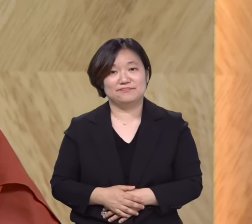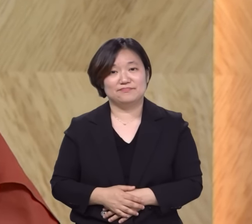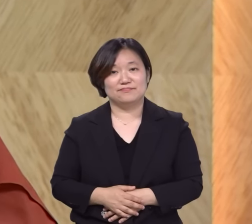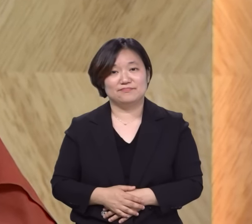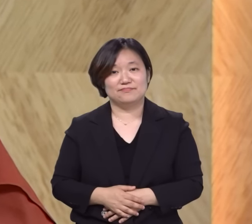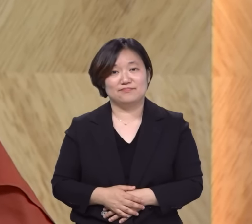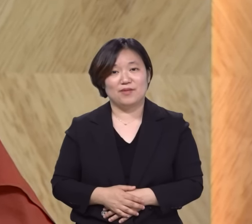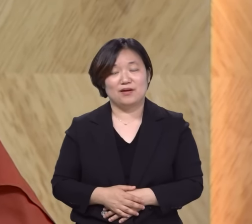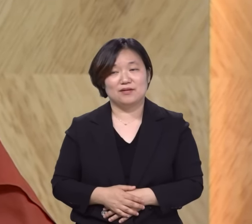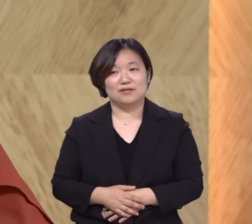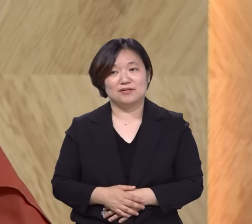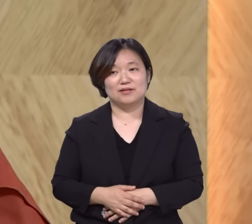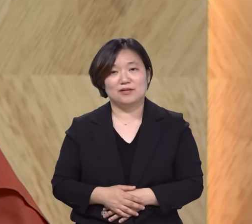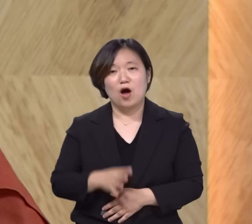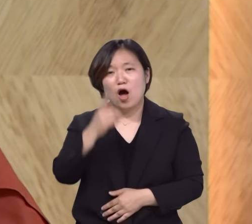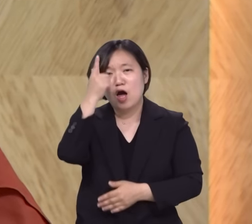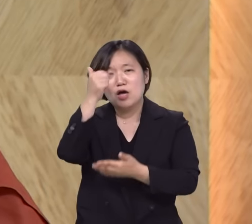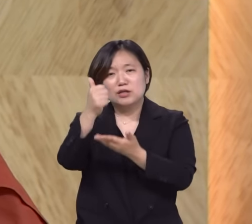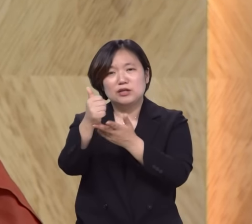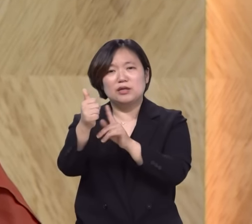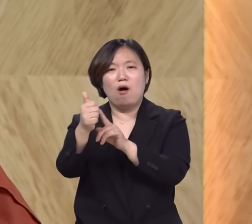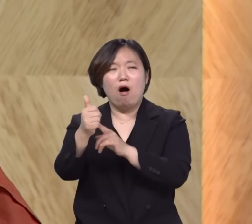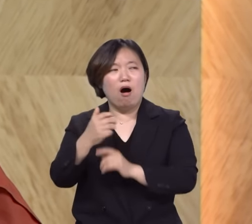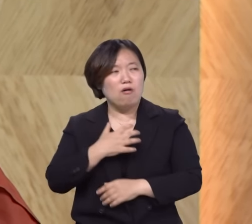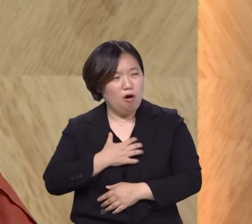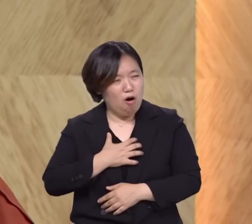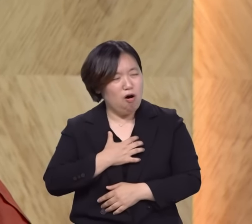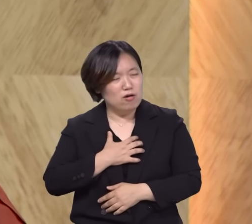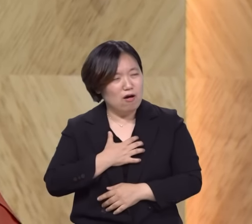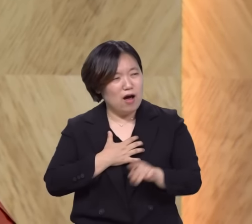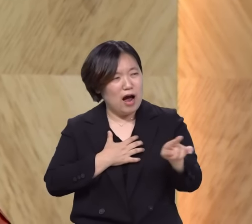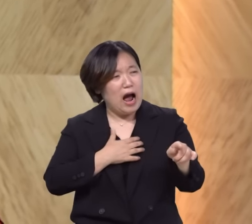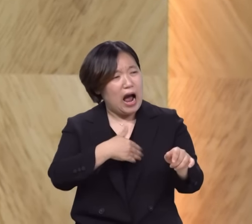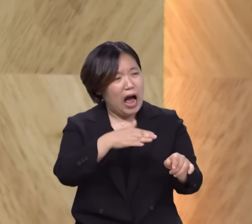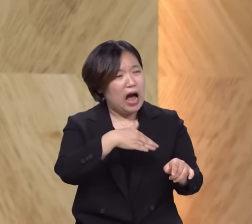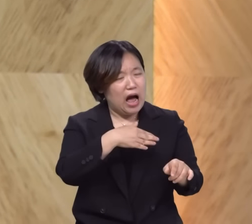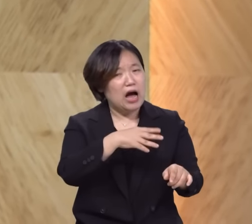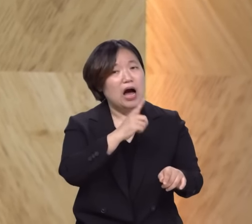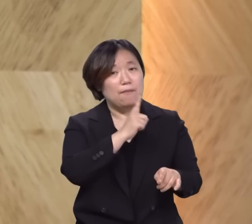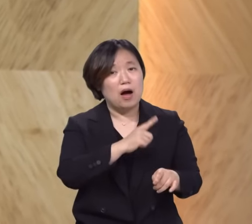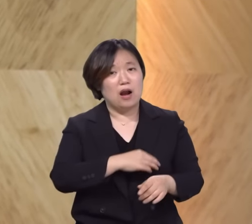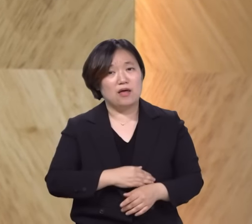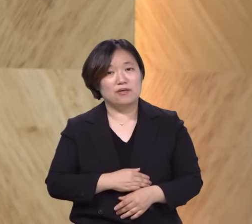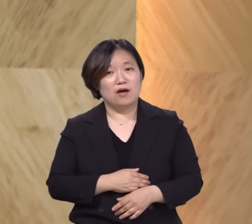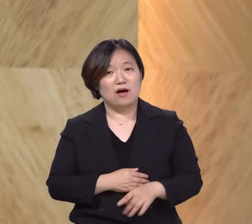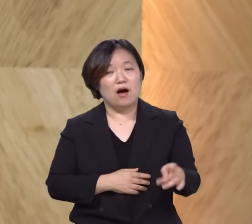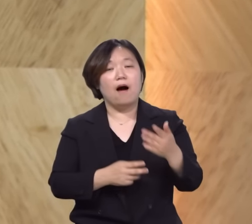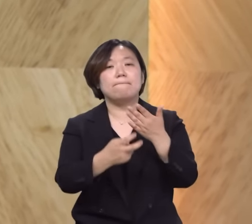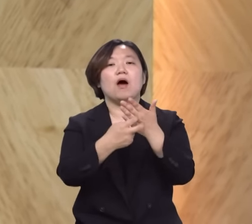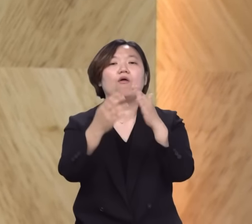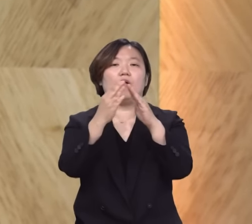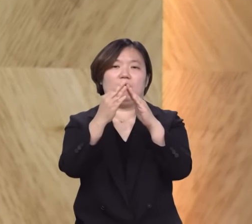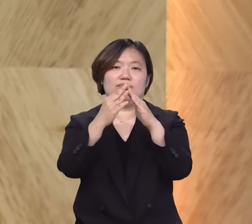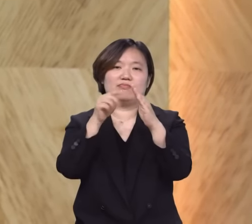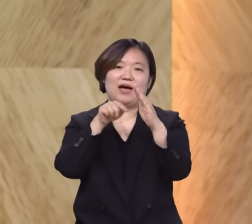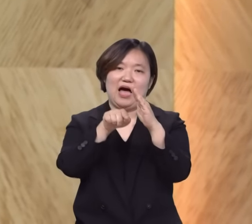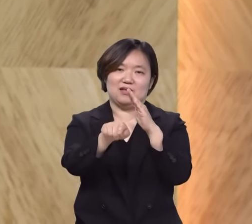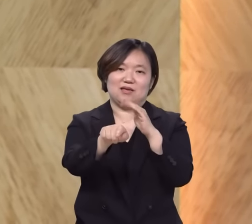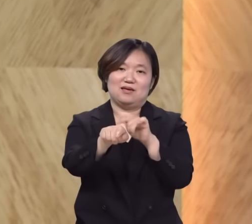막 이제 그런 스님들의 막 이렇게 잔소리에 밀려 가지고 이제 병원을 갔대요 병원에